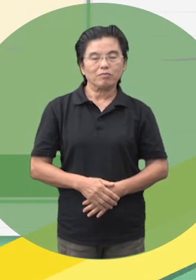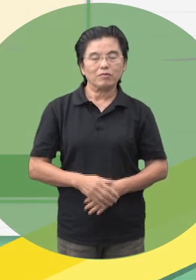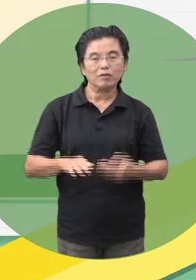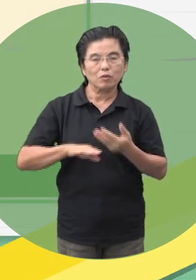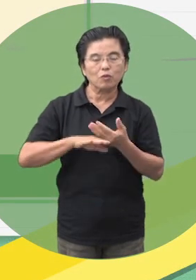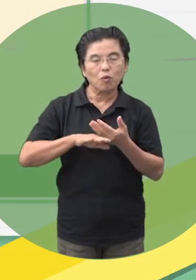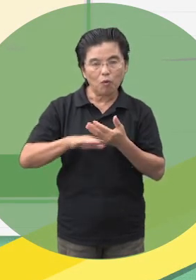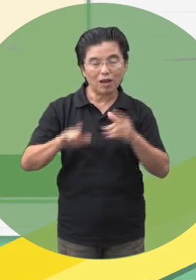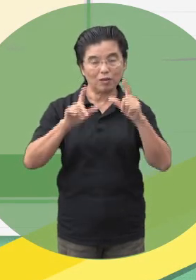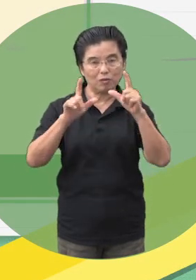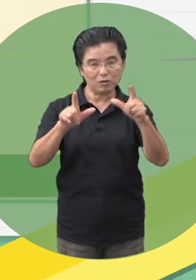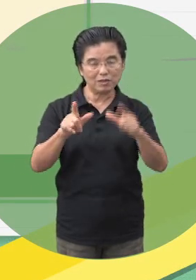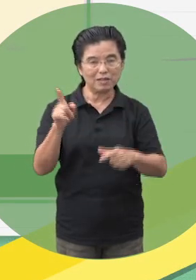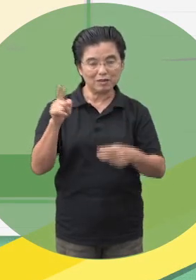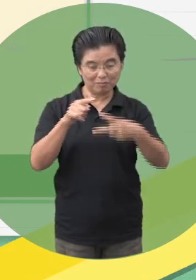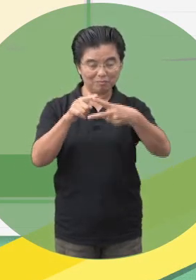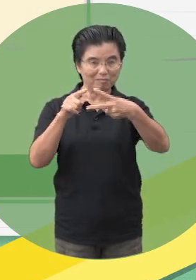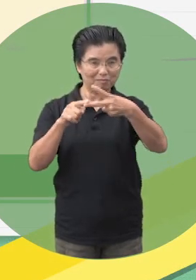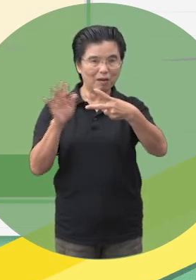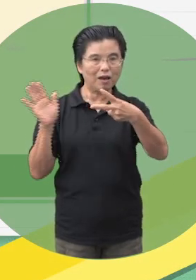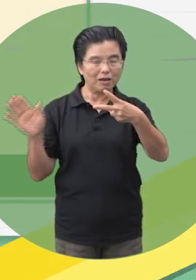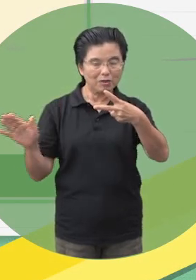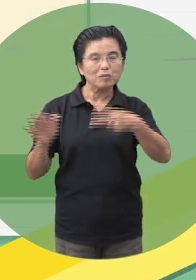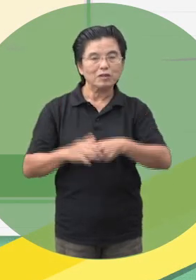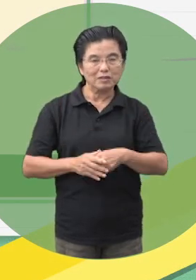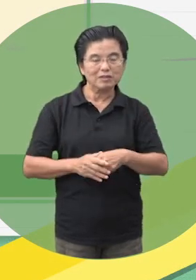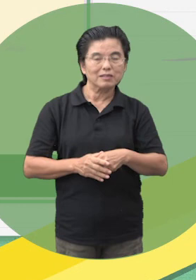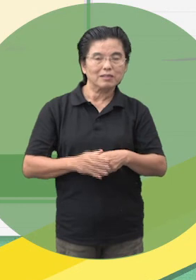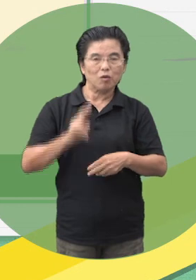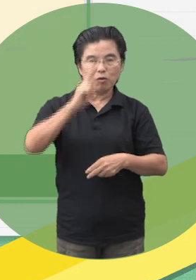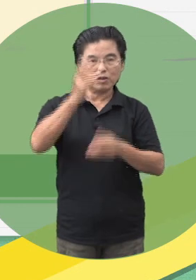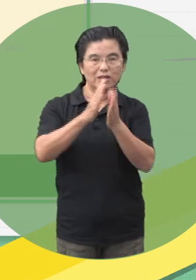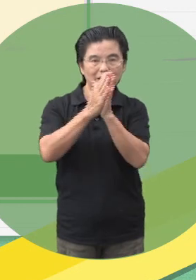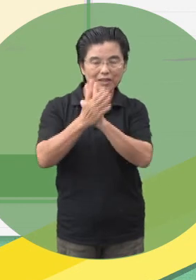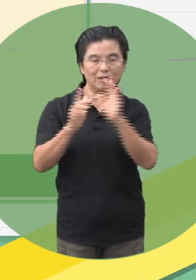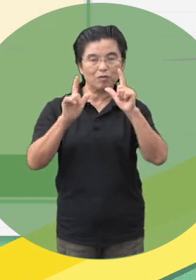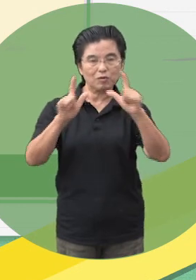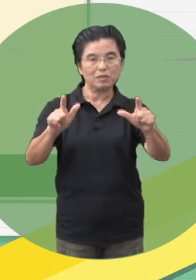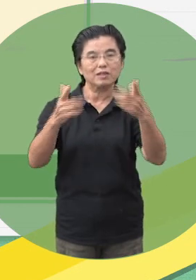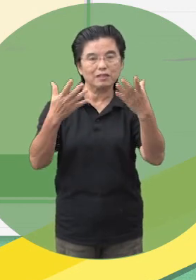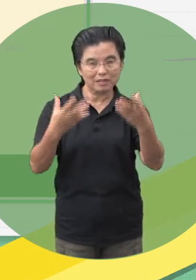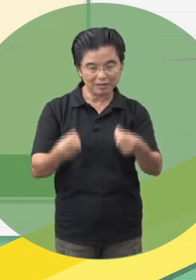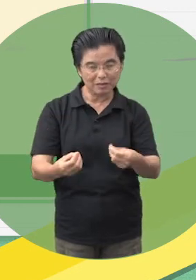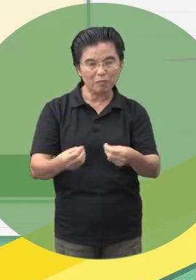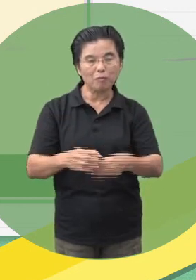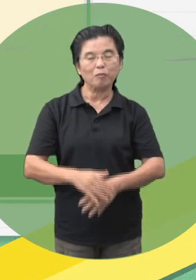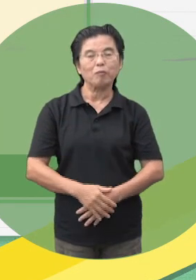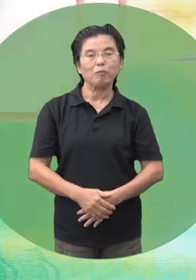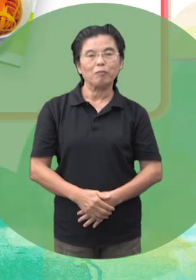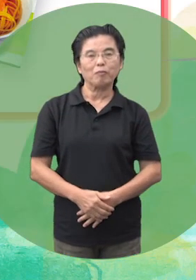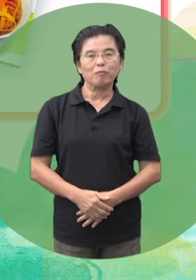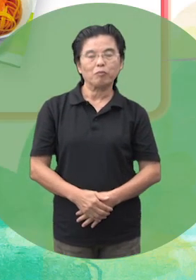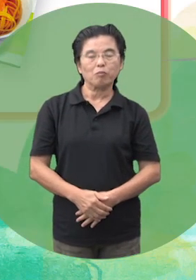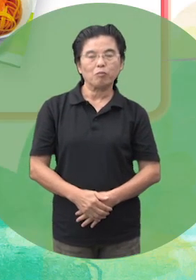その他のお知らせはご覧の通りです。以上、県からのお知らせでした。